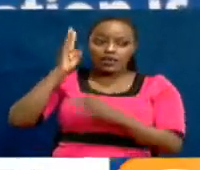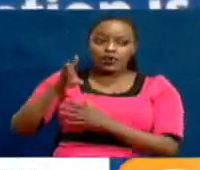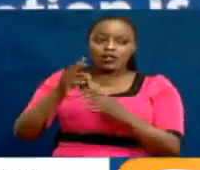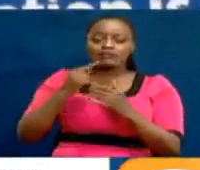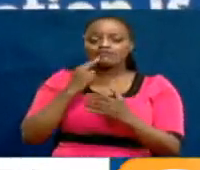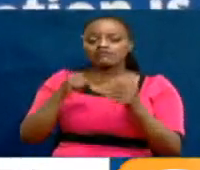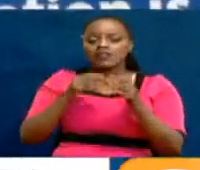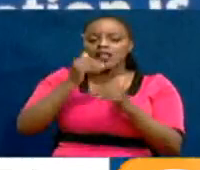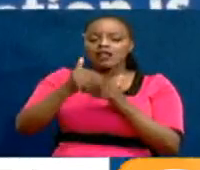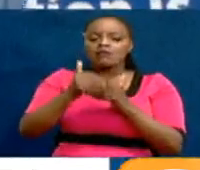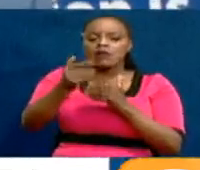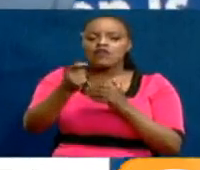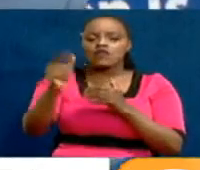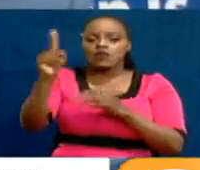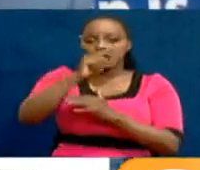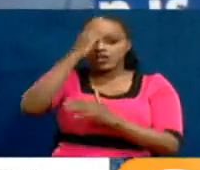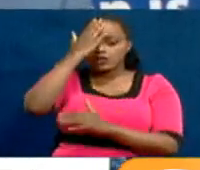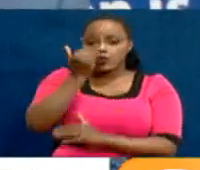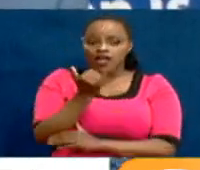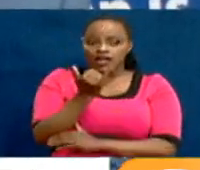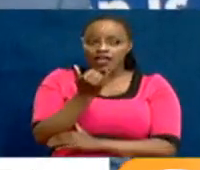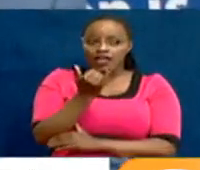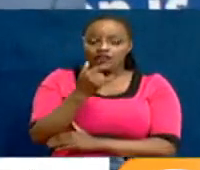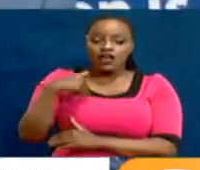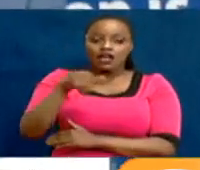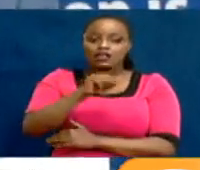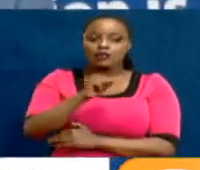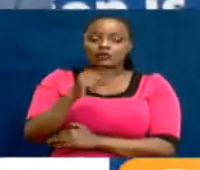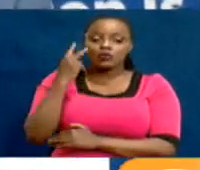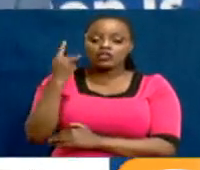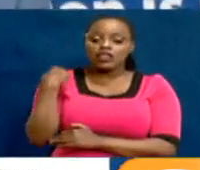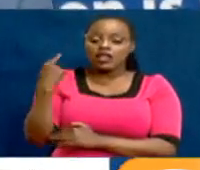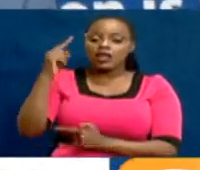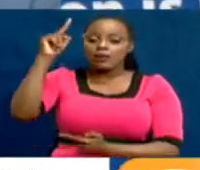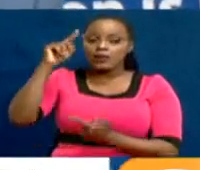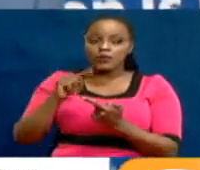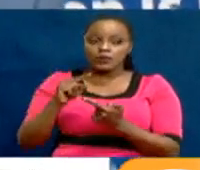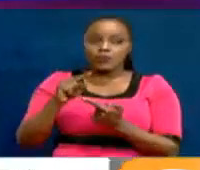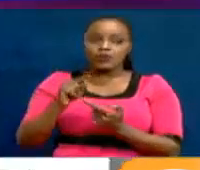next so days, so that we can see the figures come down.